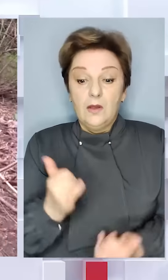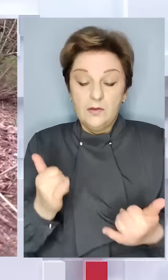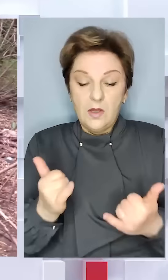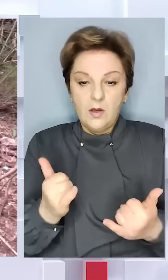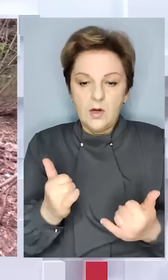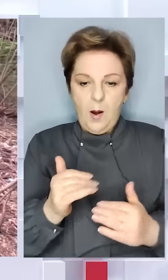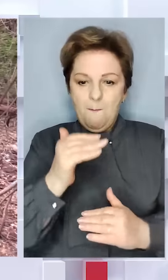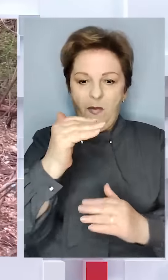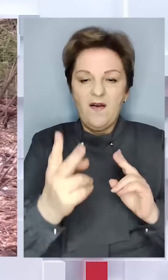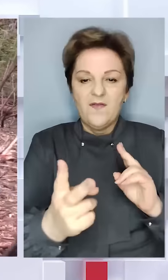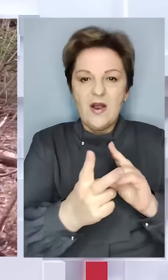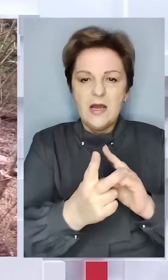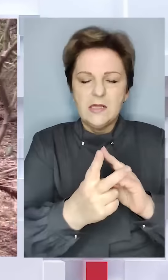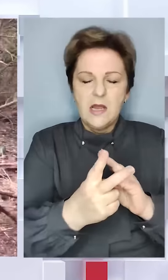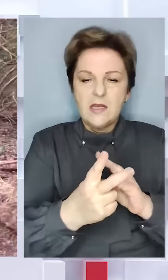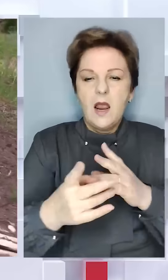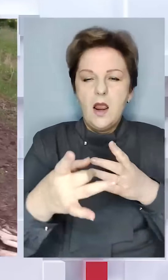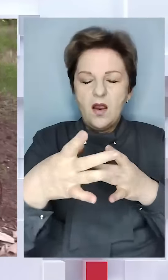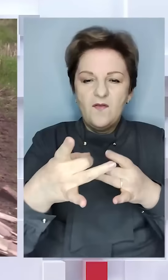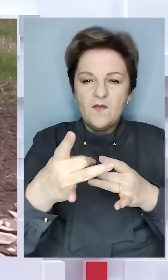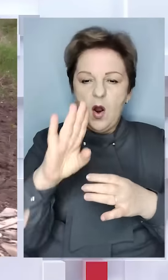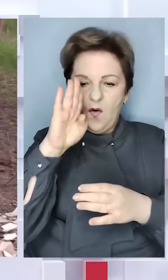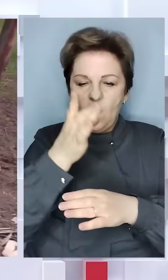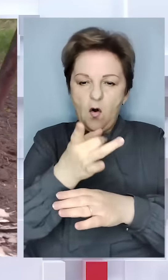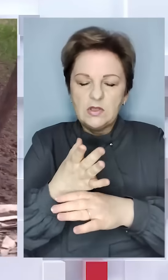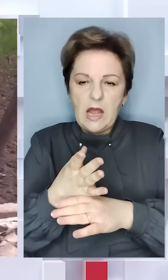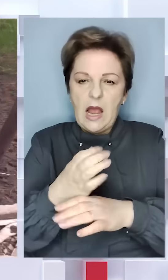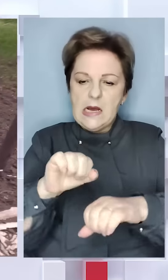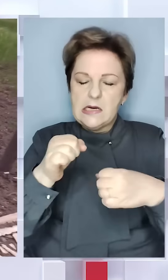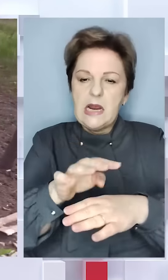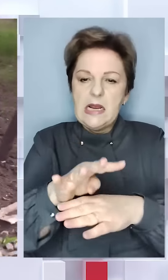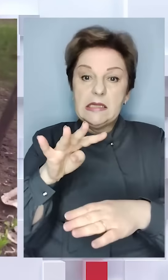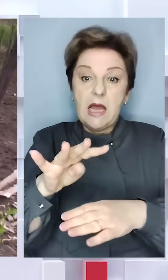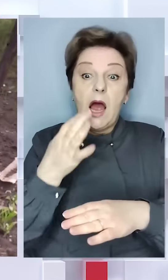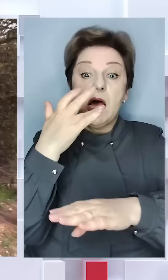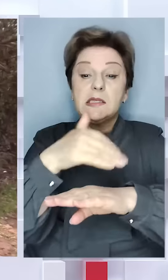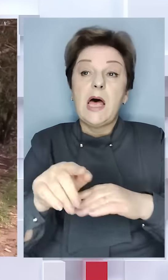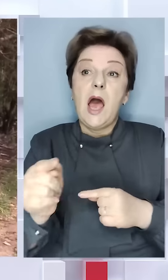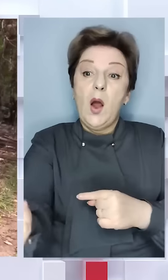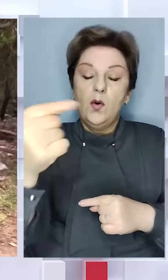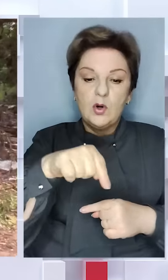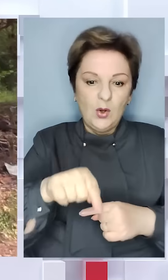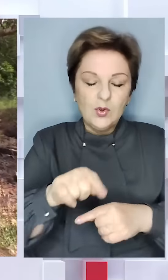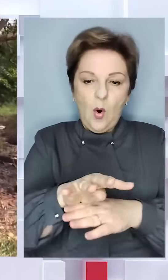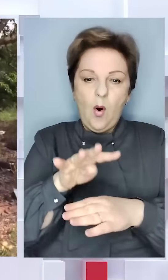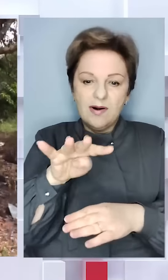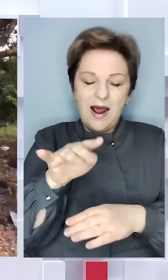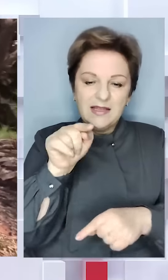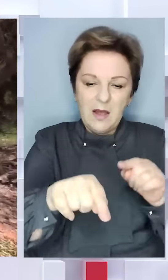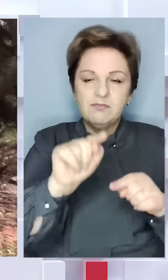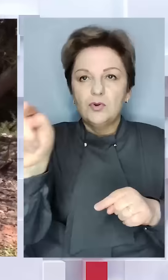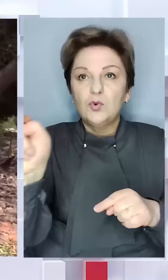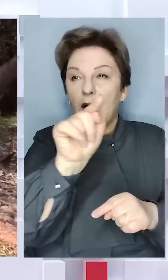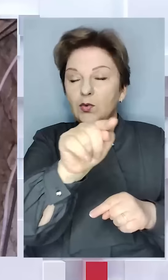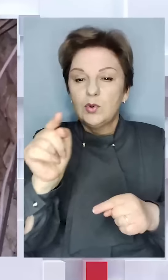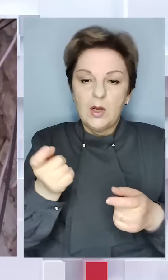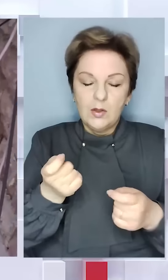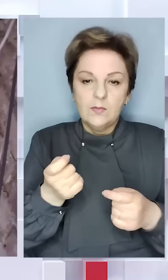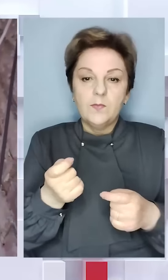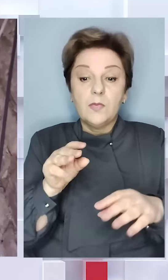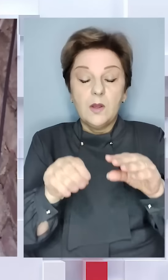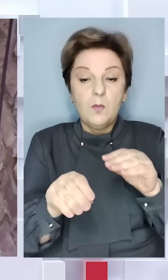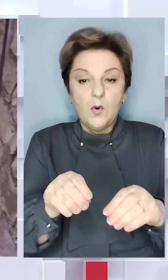разу північ зустріла їх вогнем ворожої ствольної та реактивної артилерії з-за кордону. Сюди градами накрили. Раз туди і отуда трошки. На